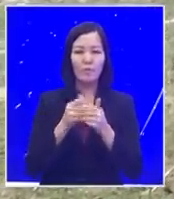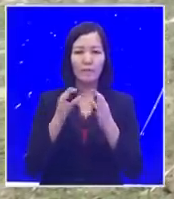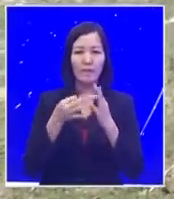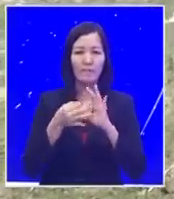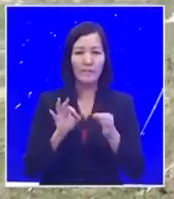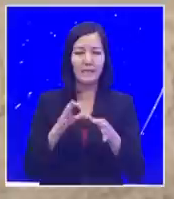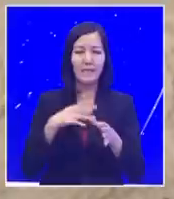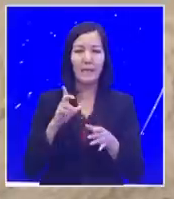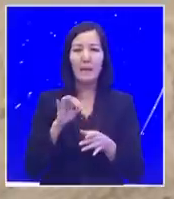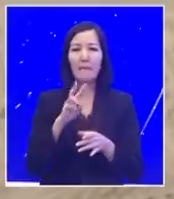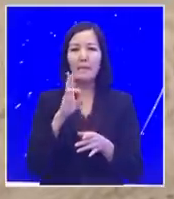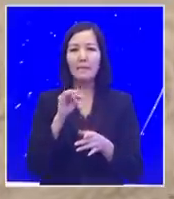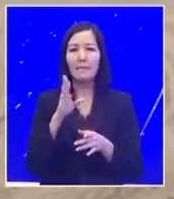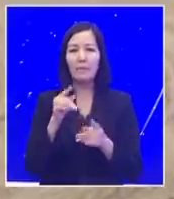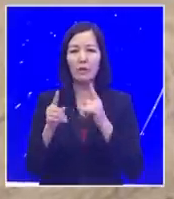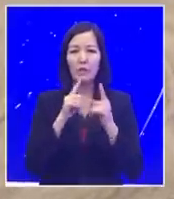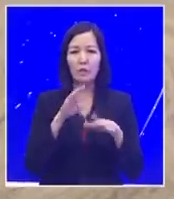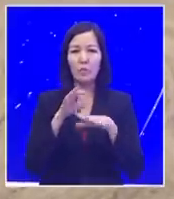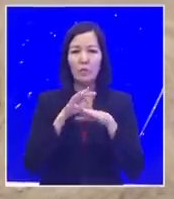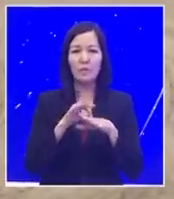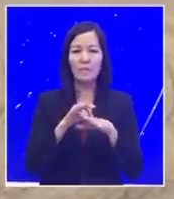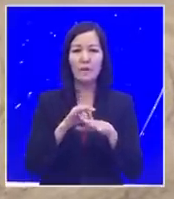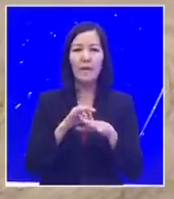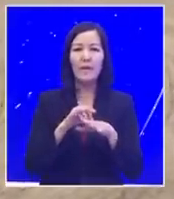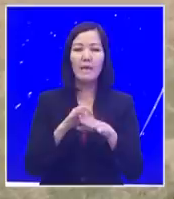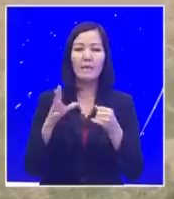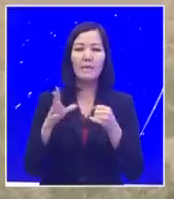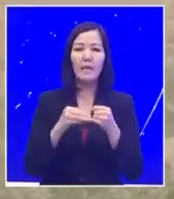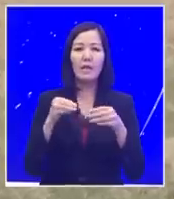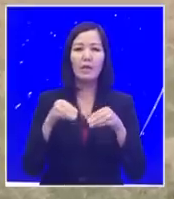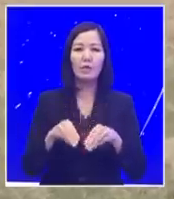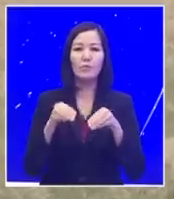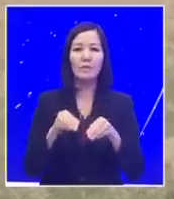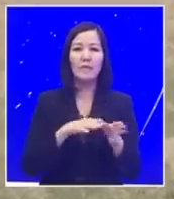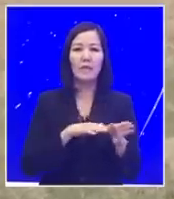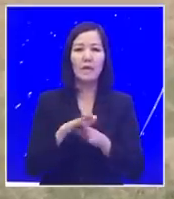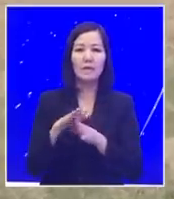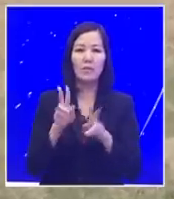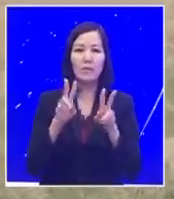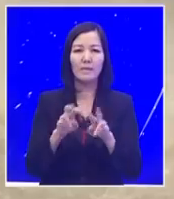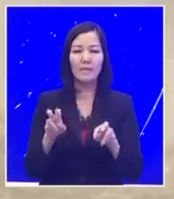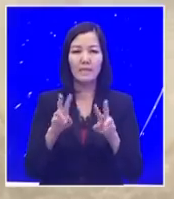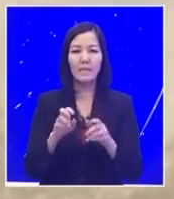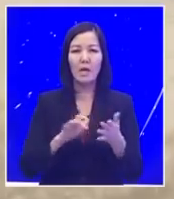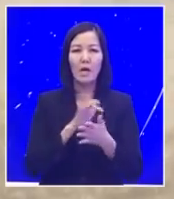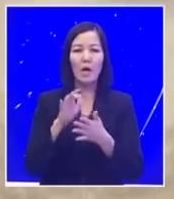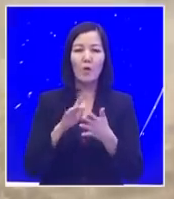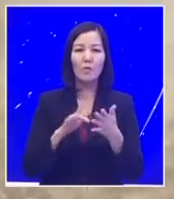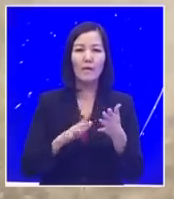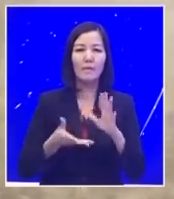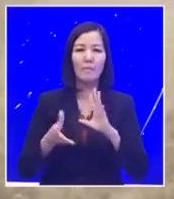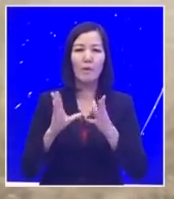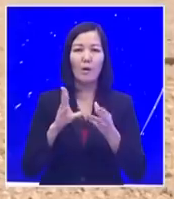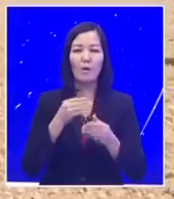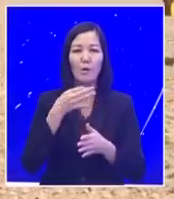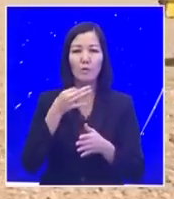пысықтады. Серікжан Бескемпіров селекторлық жиын өткізіп, аймақтағы дала жұмыстарының атқарылу барысын тексерді. Аудан қала бойынша